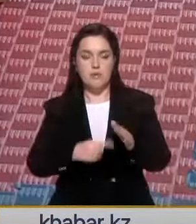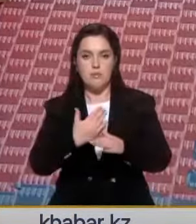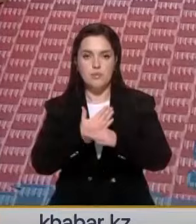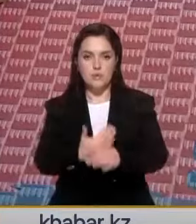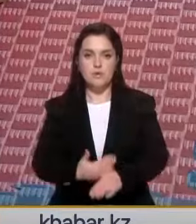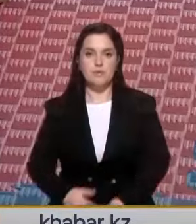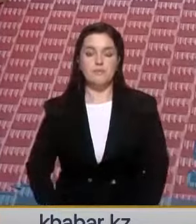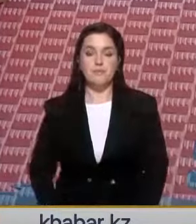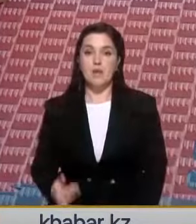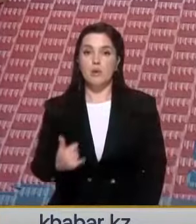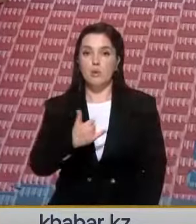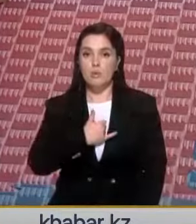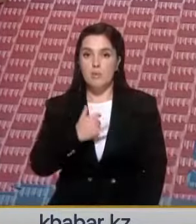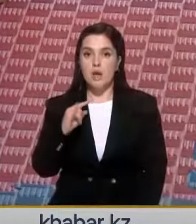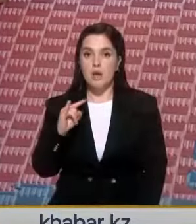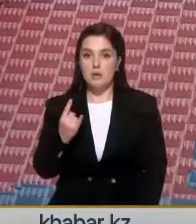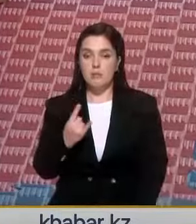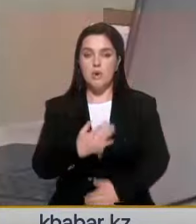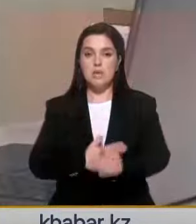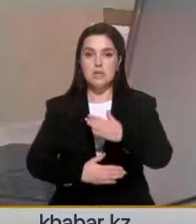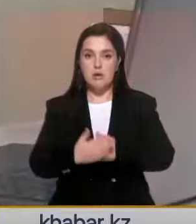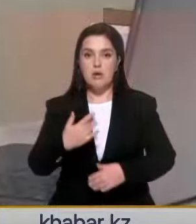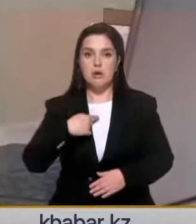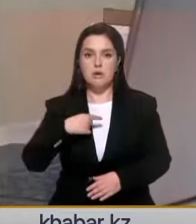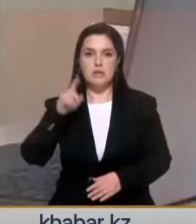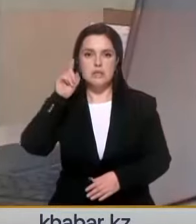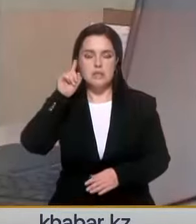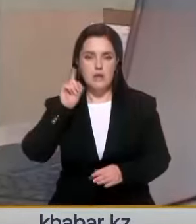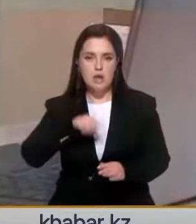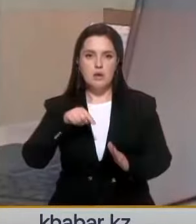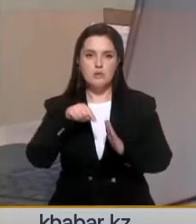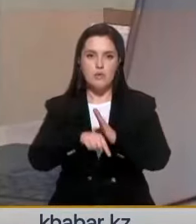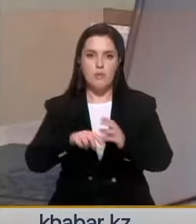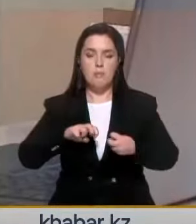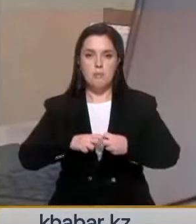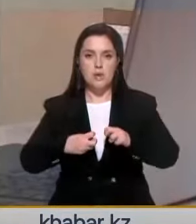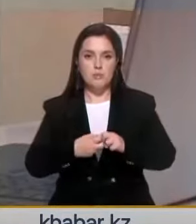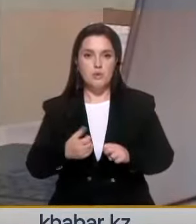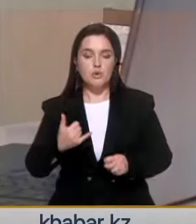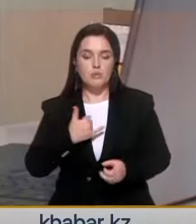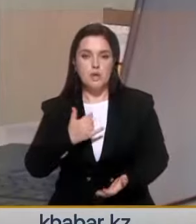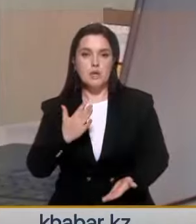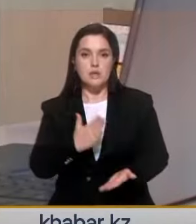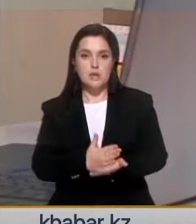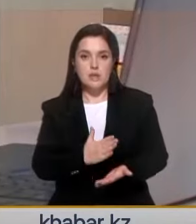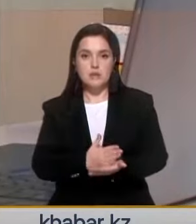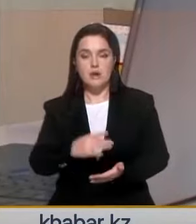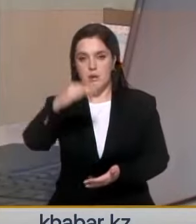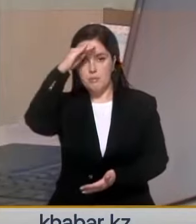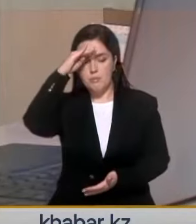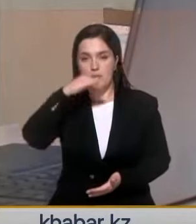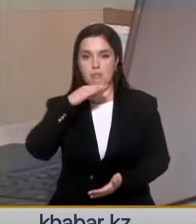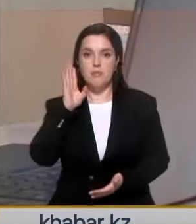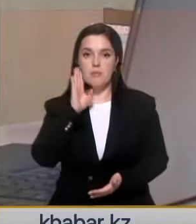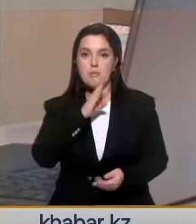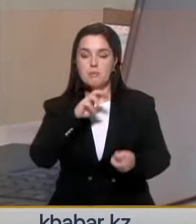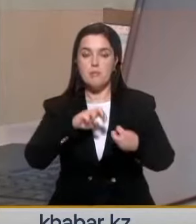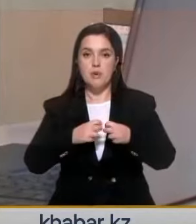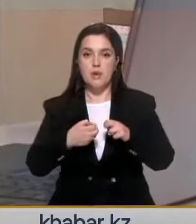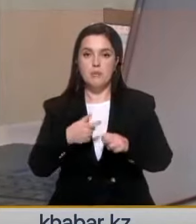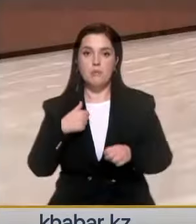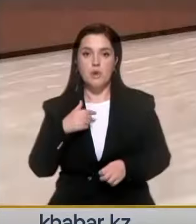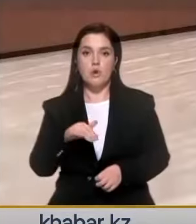у меня у самой ребёнок с инвалидностью я изнутри знаю все проблемы с которыми я сталкиваюсь с которыми сталкиваются родители и нам захотелось